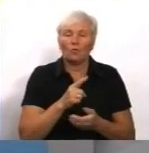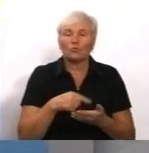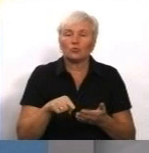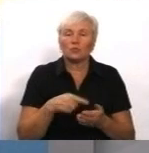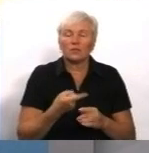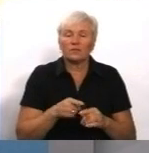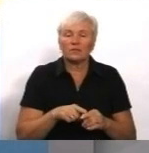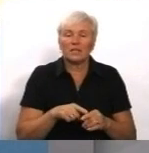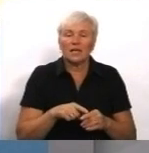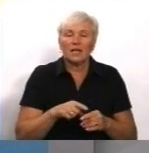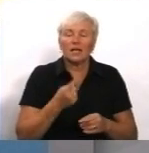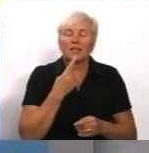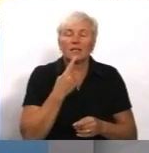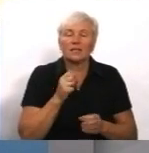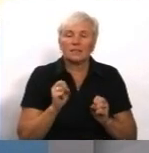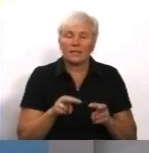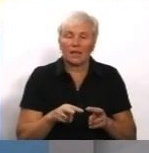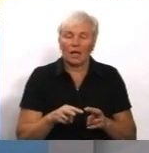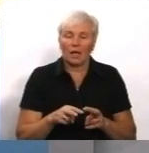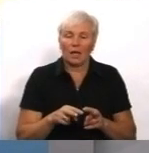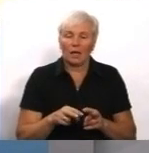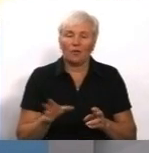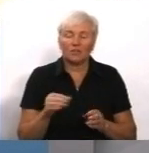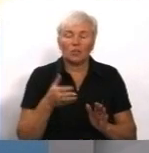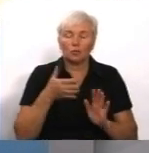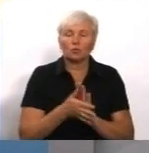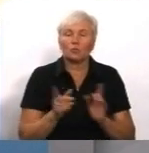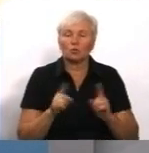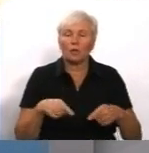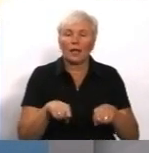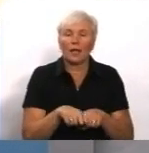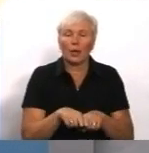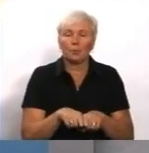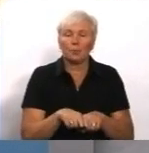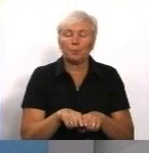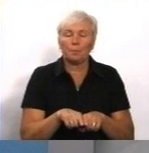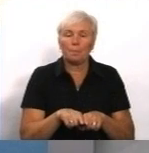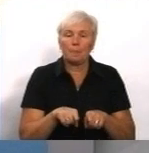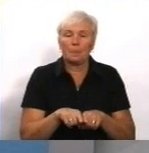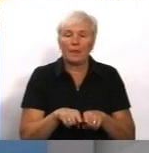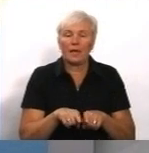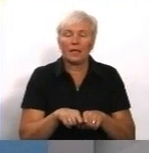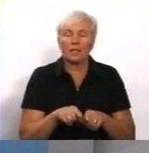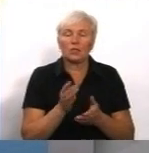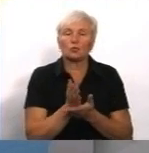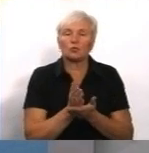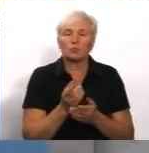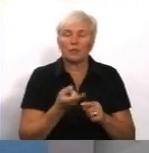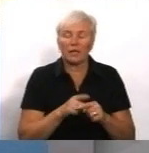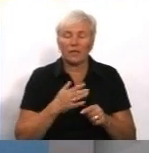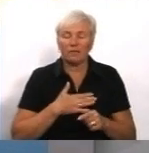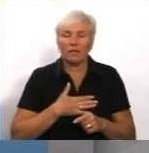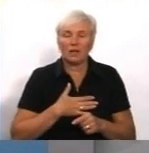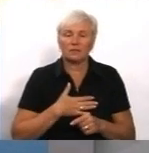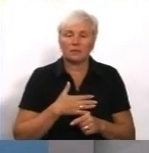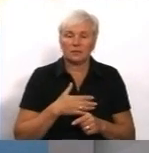аби всі розуміють, що таке такі гігантські служби, які об'єдналися, всі